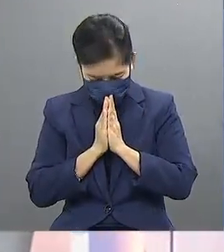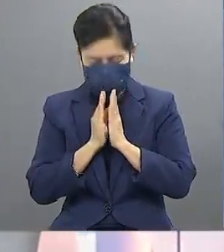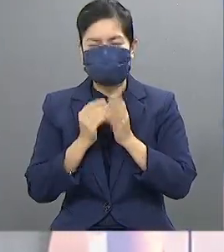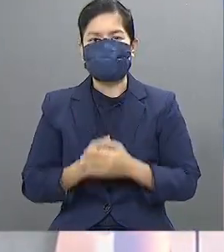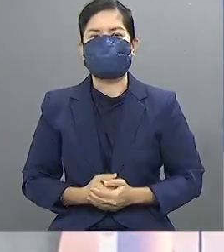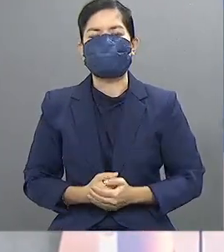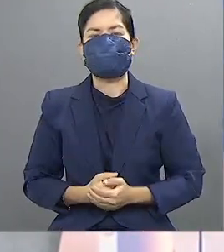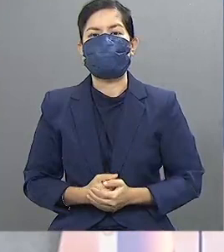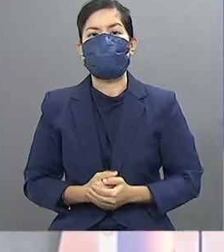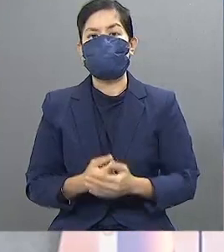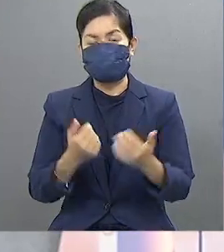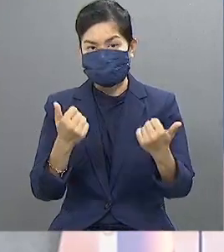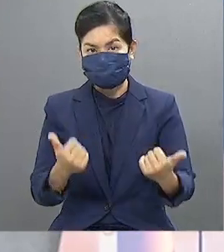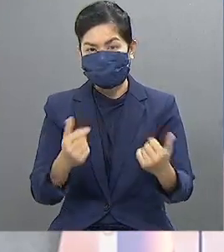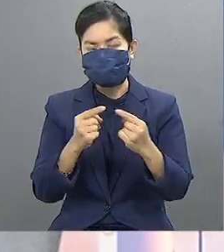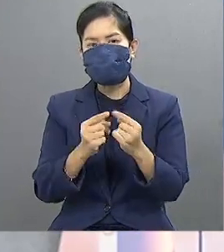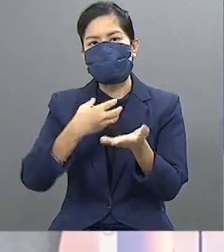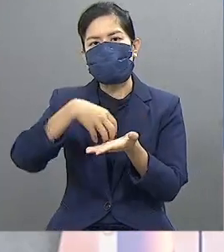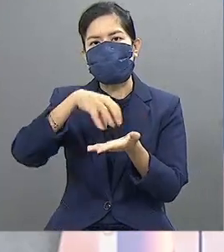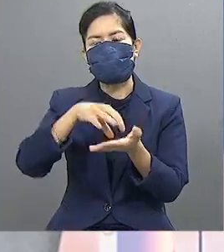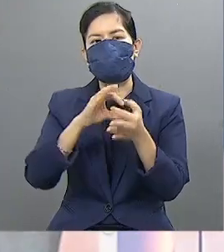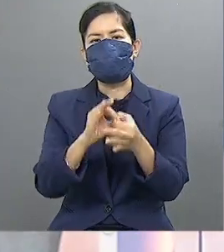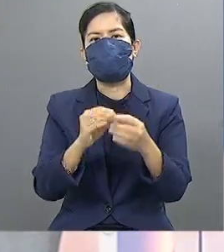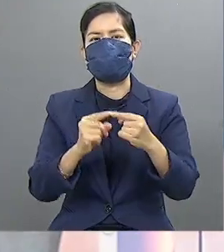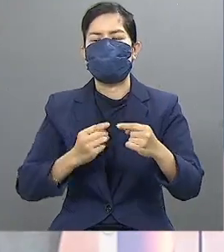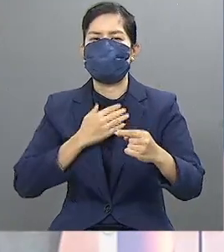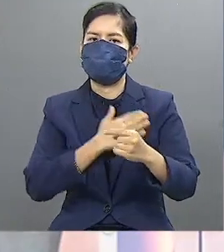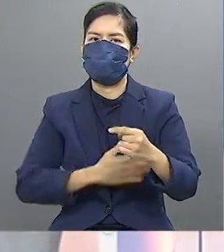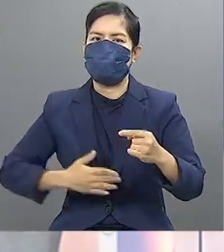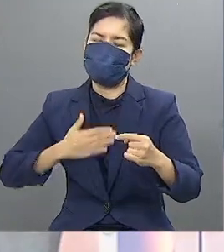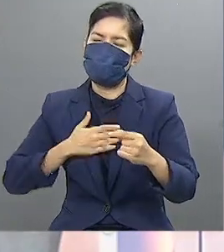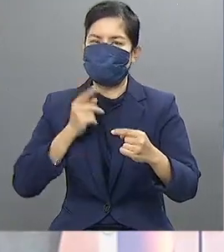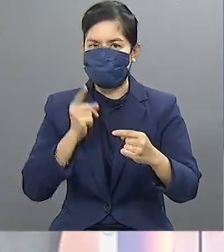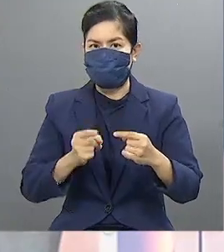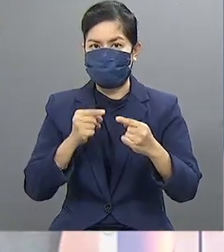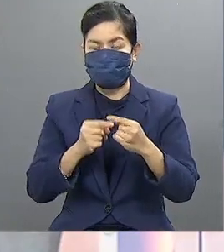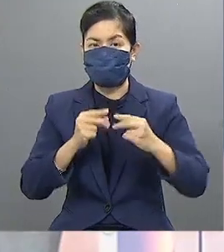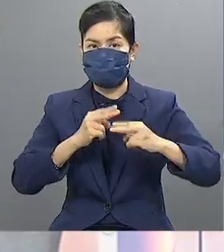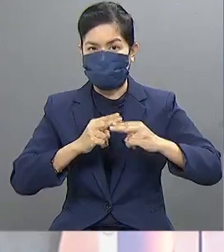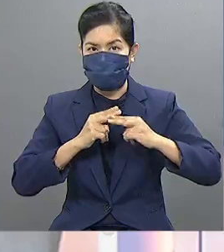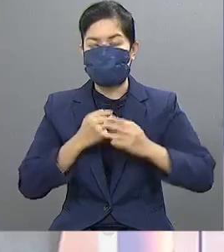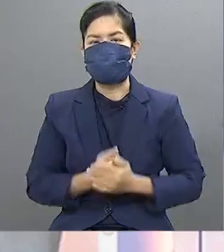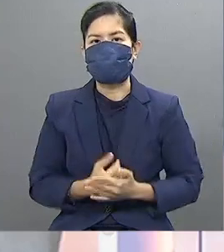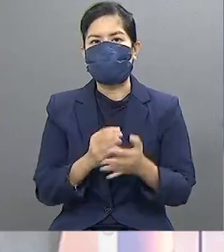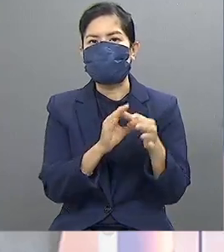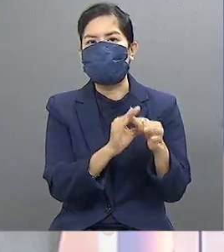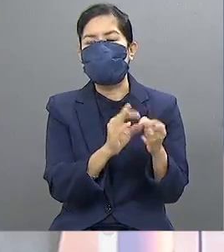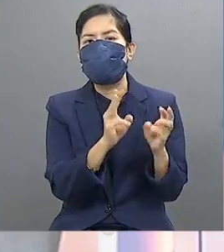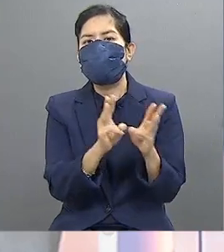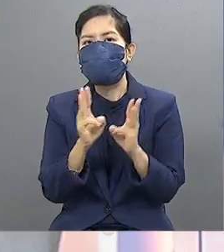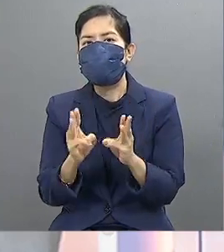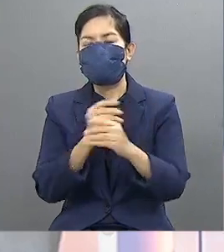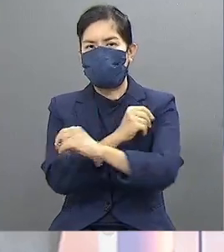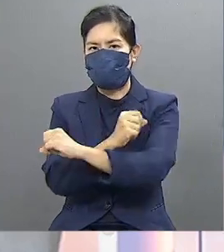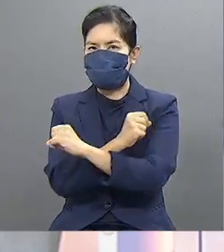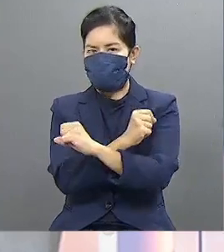คะนี่แหละค่ะสุขภาพดีไม่มีขายอยากได้ต้องเริ่มดูแลตัวเองนะคะและเราก็เชื่อว่าการป้องกันนั้นดีกว่าการรักษาอย่างแน่นอนเพราะฉะนั้